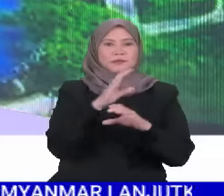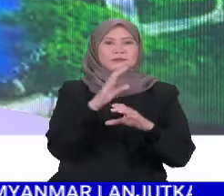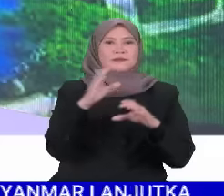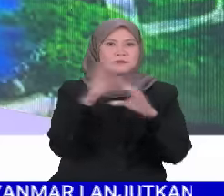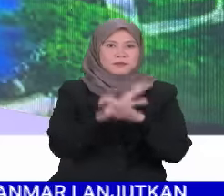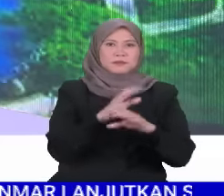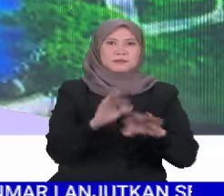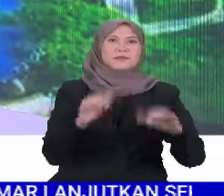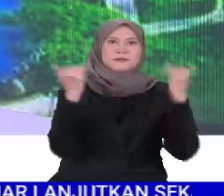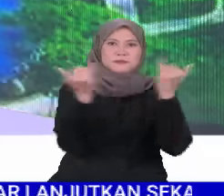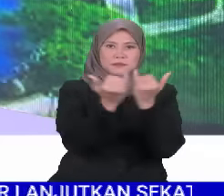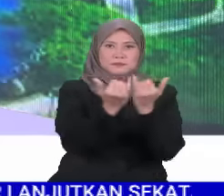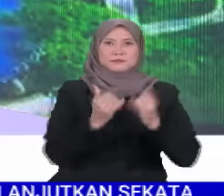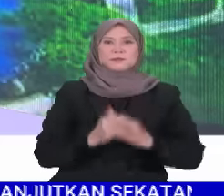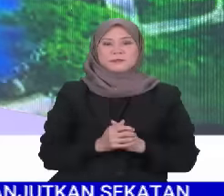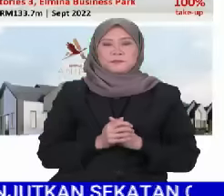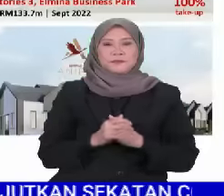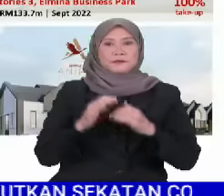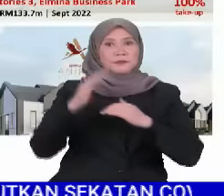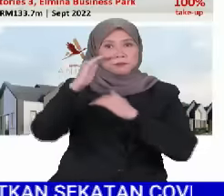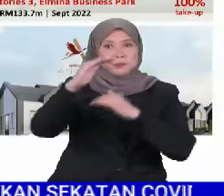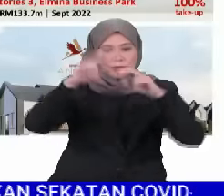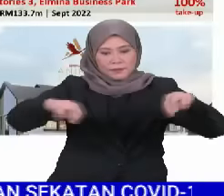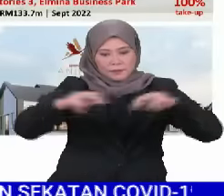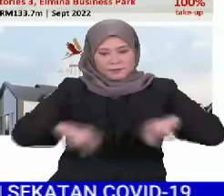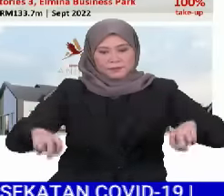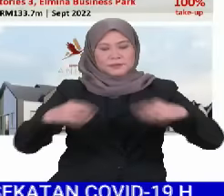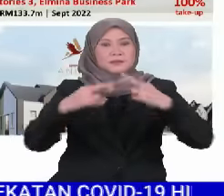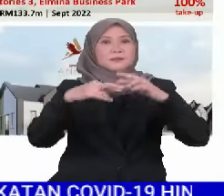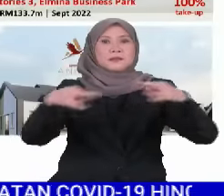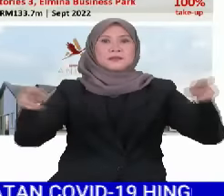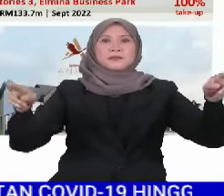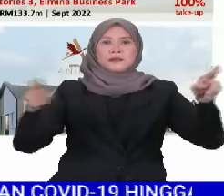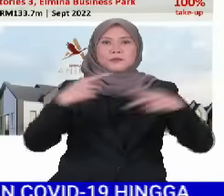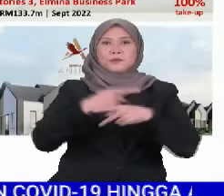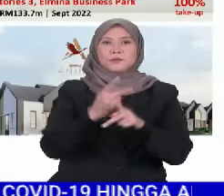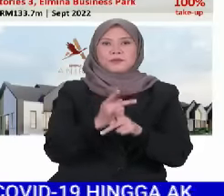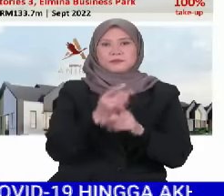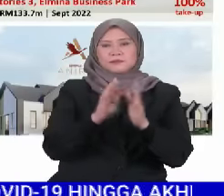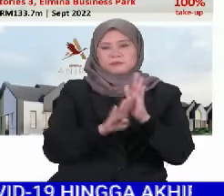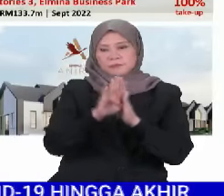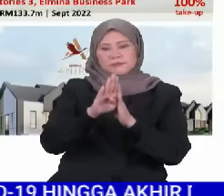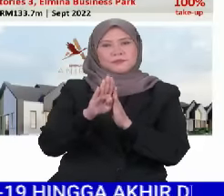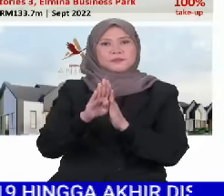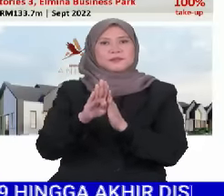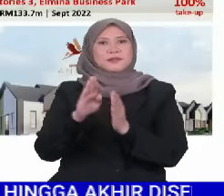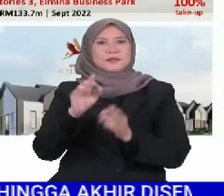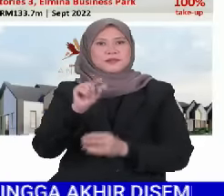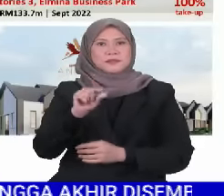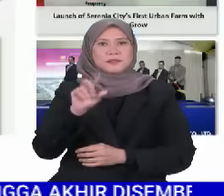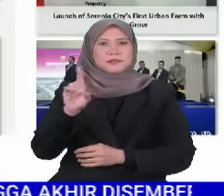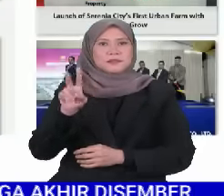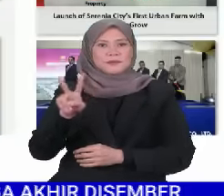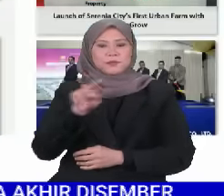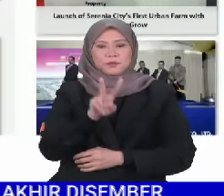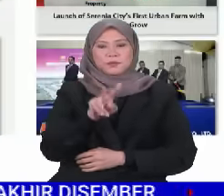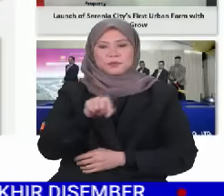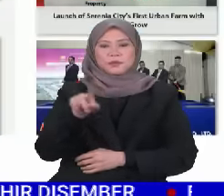bagi Syarikat bagi tempo dikaji Sarekat melancarkan produk membabitkan nilai pembangunan Casa gtv